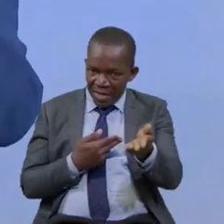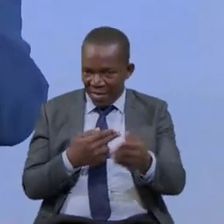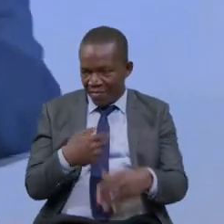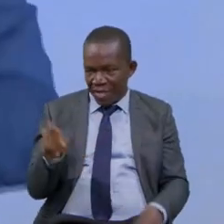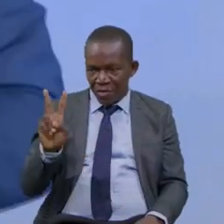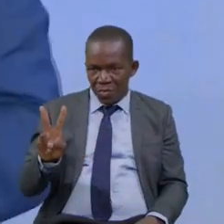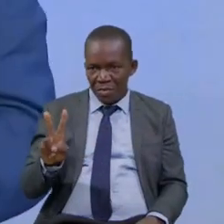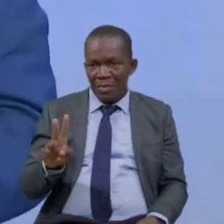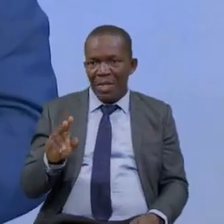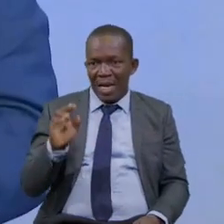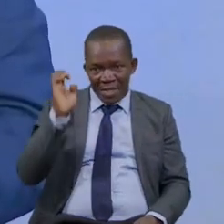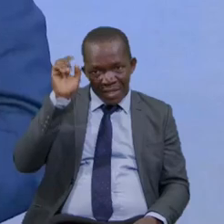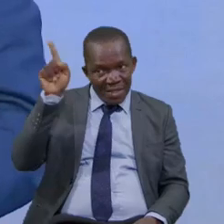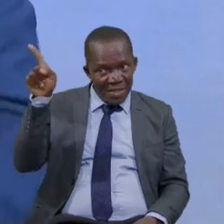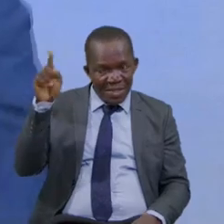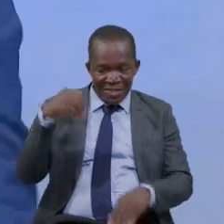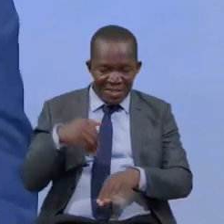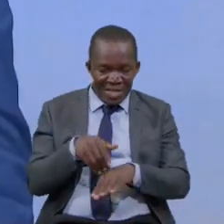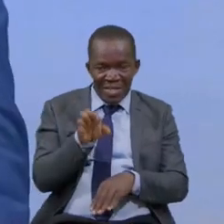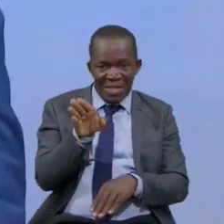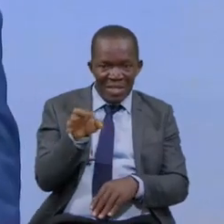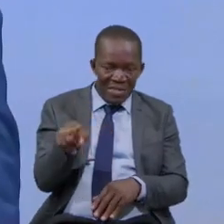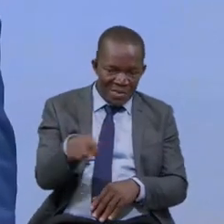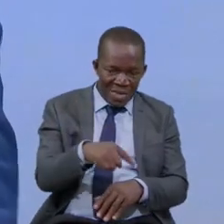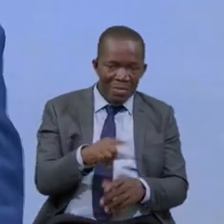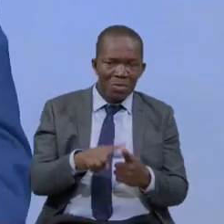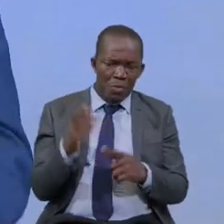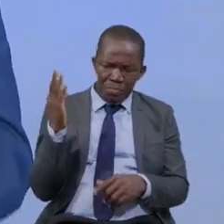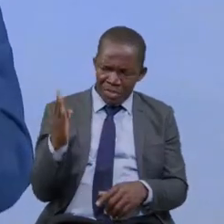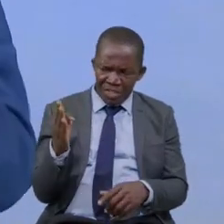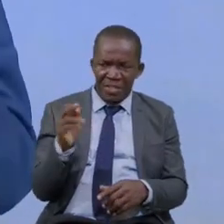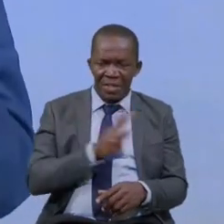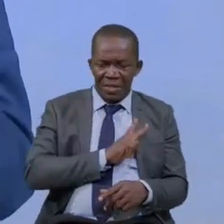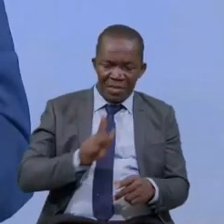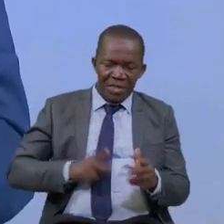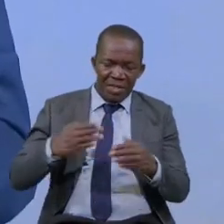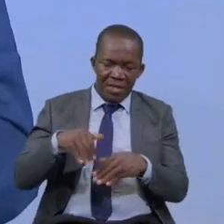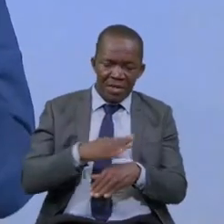Et il les envoya prêcher le royaume de Dieu et